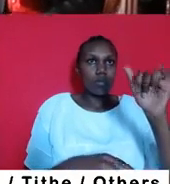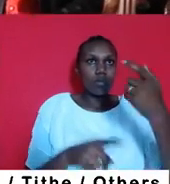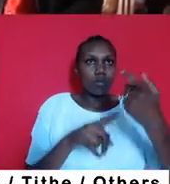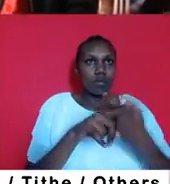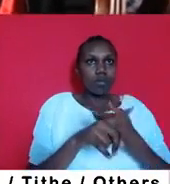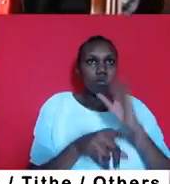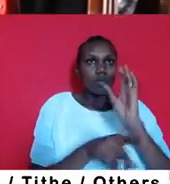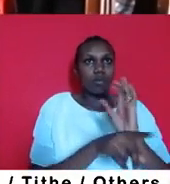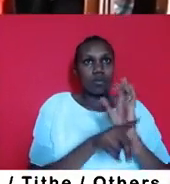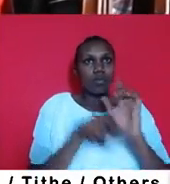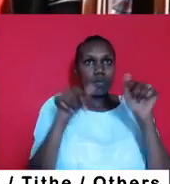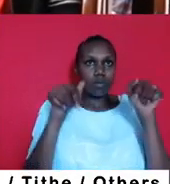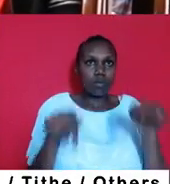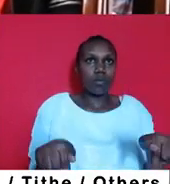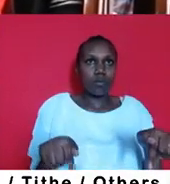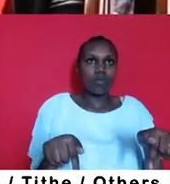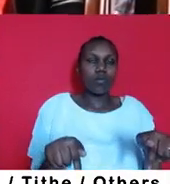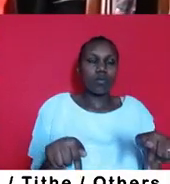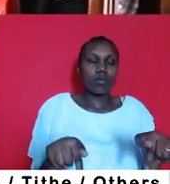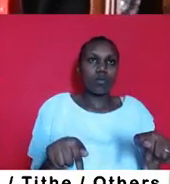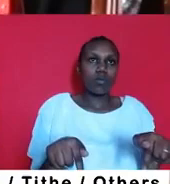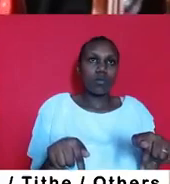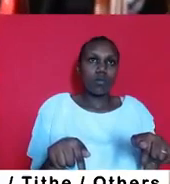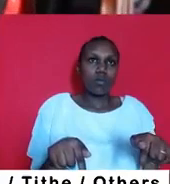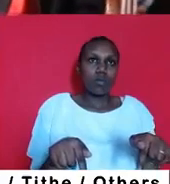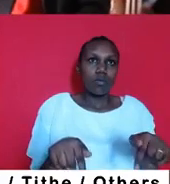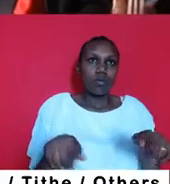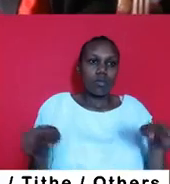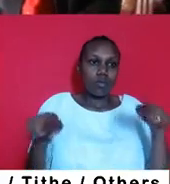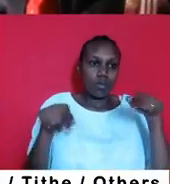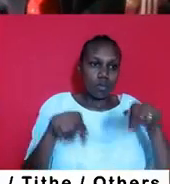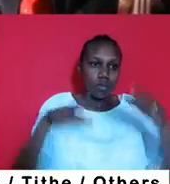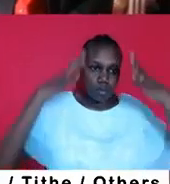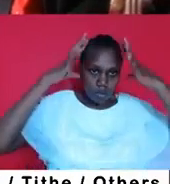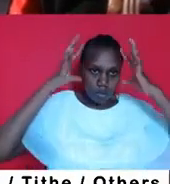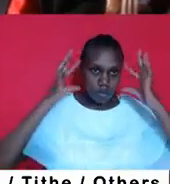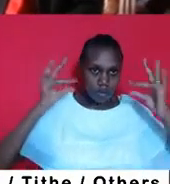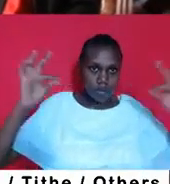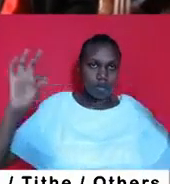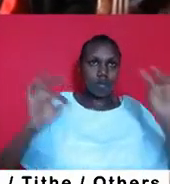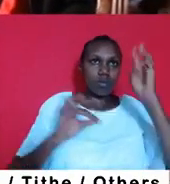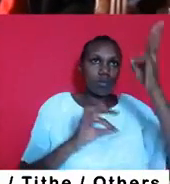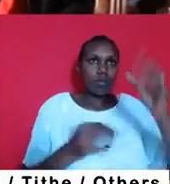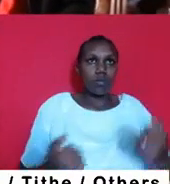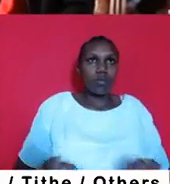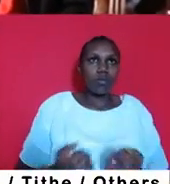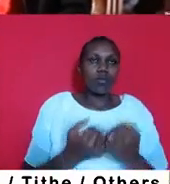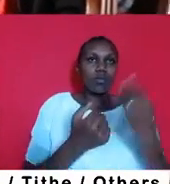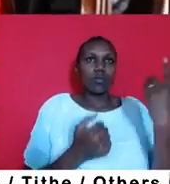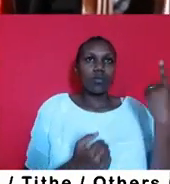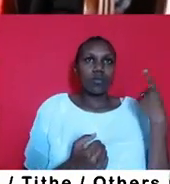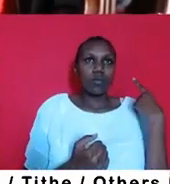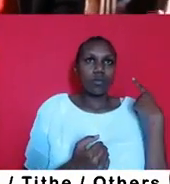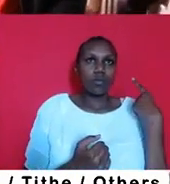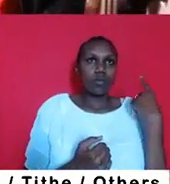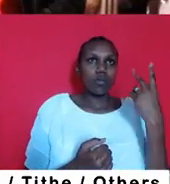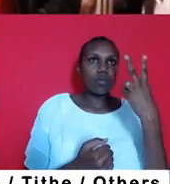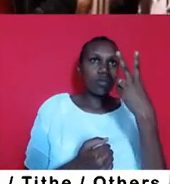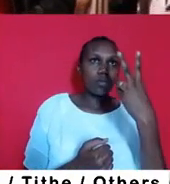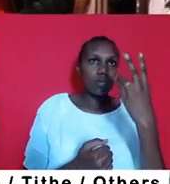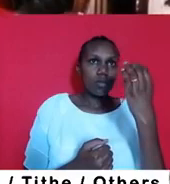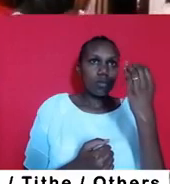la St. James Cathedral. Harusi hii itakuwa tarehe